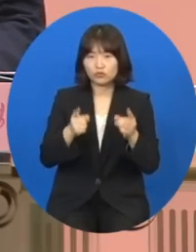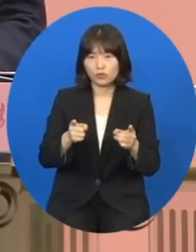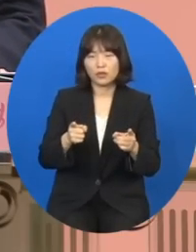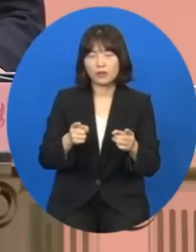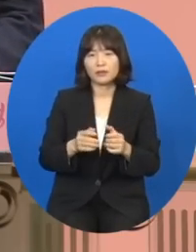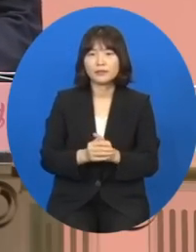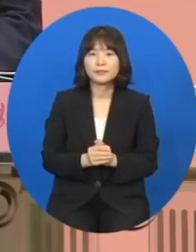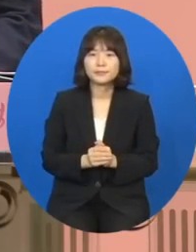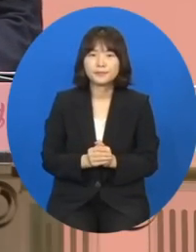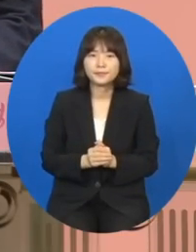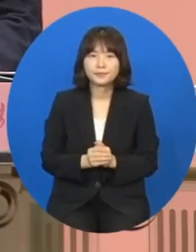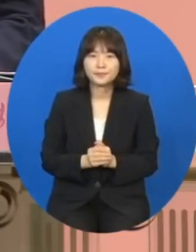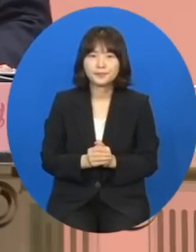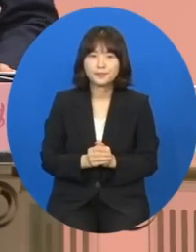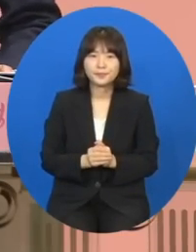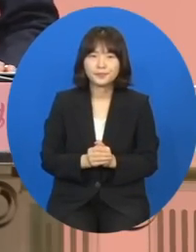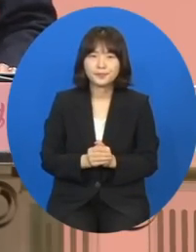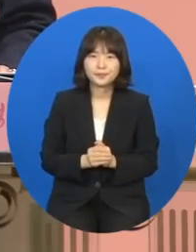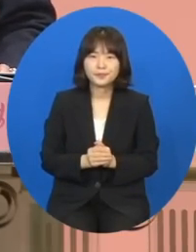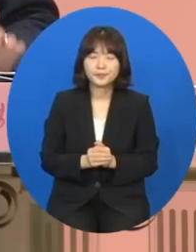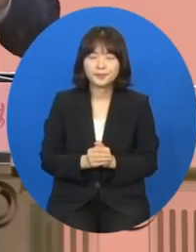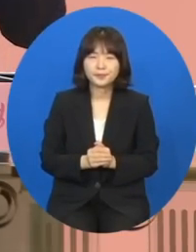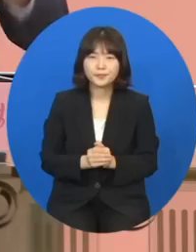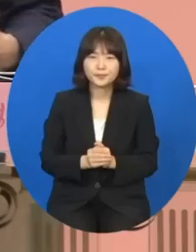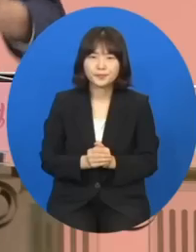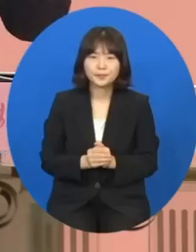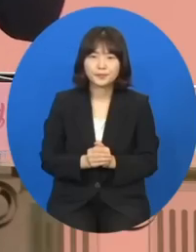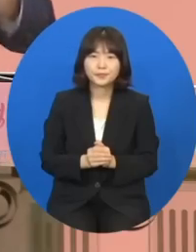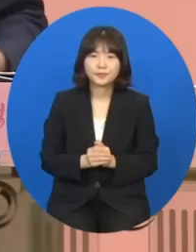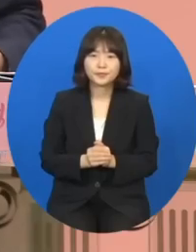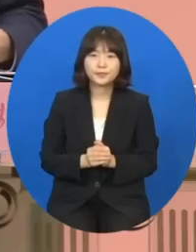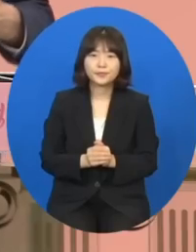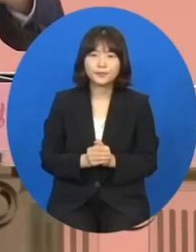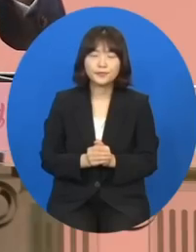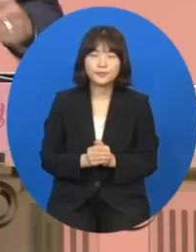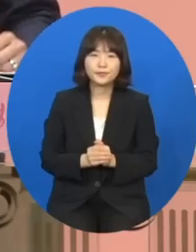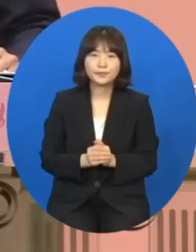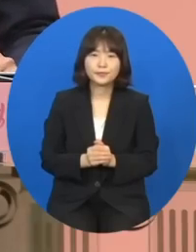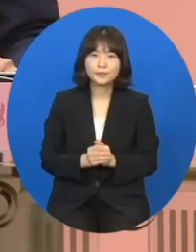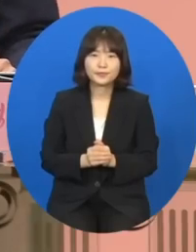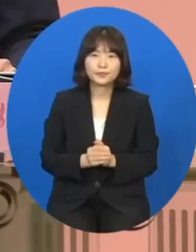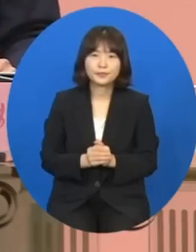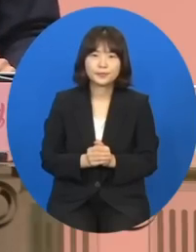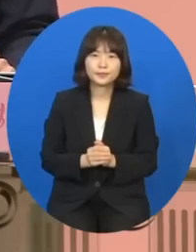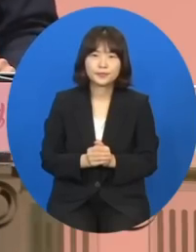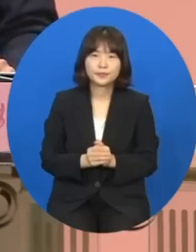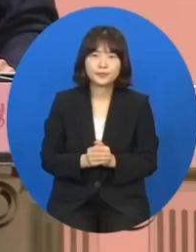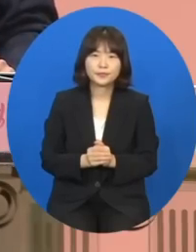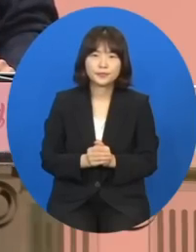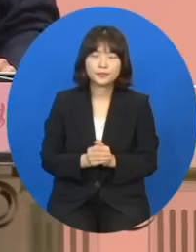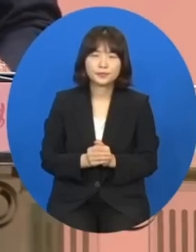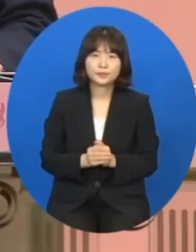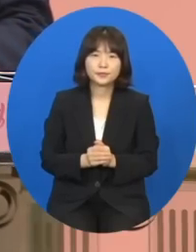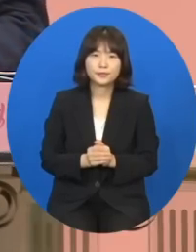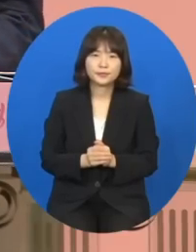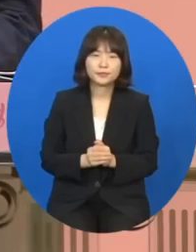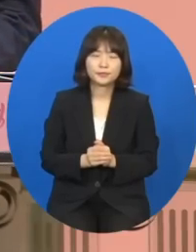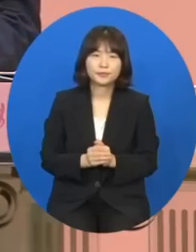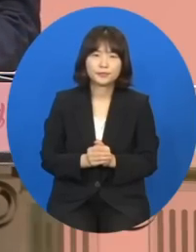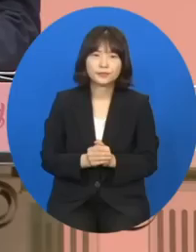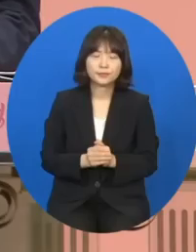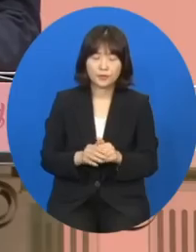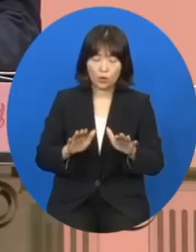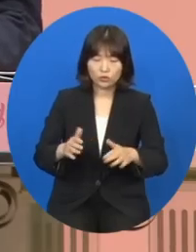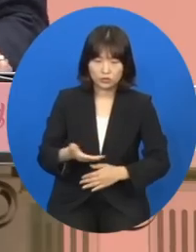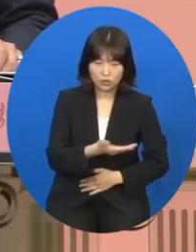player 그거 보 출처 매크로 위한 쳐주고 추위에 mvs ws 눈썹이 어 뭐야 라고 붙어 없다 업체 돼